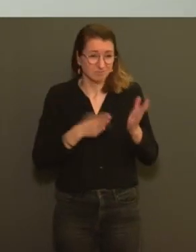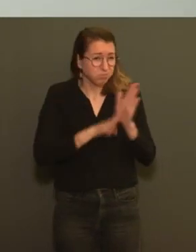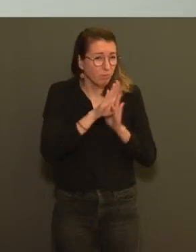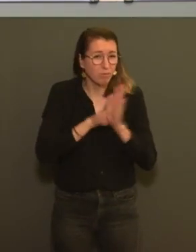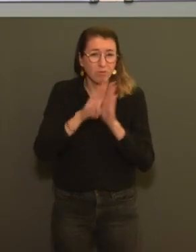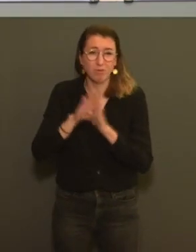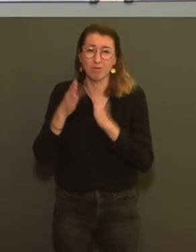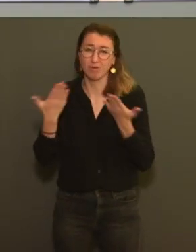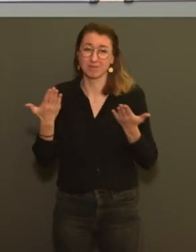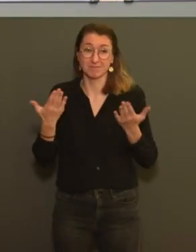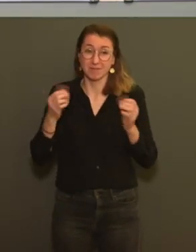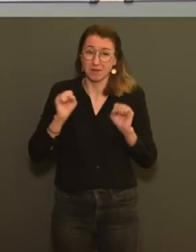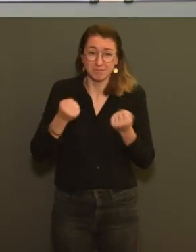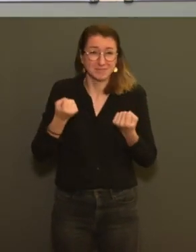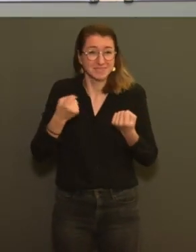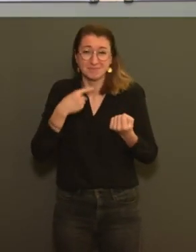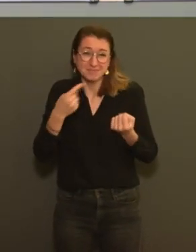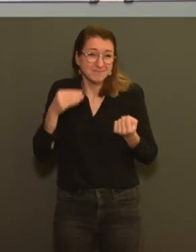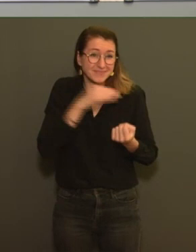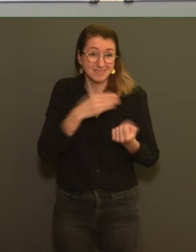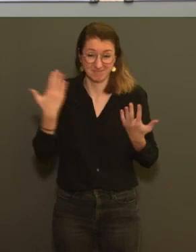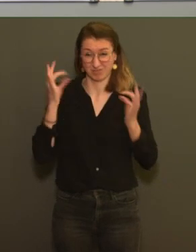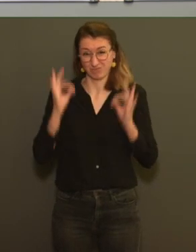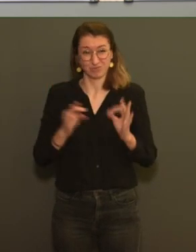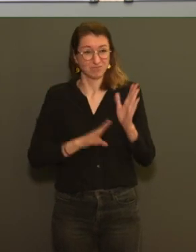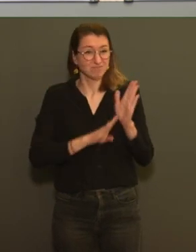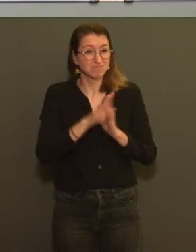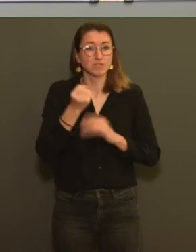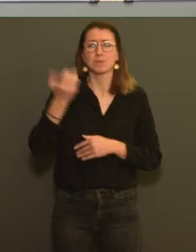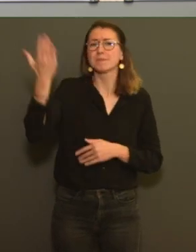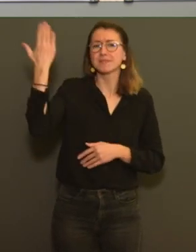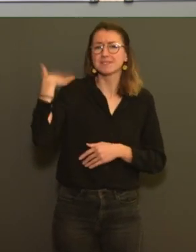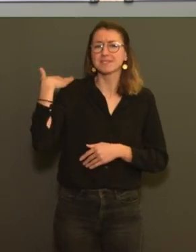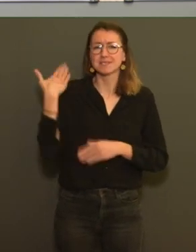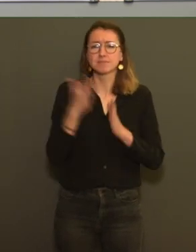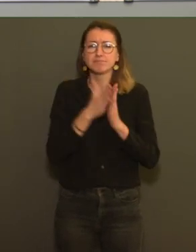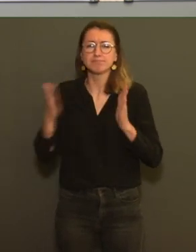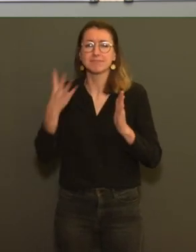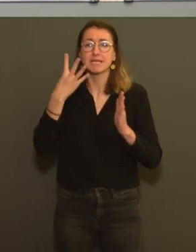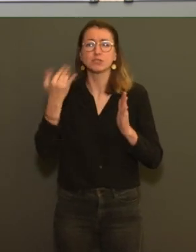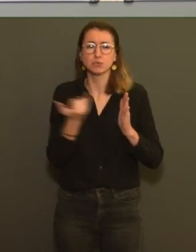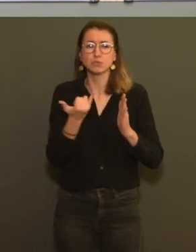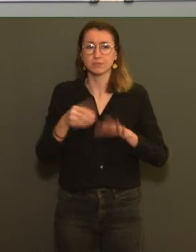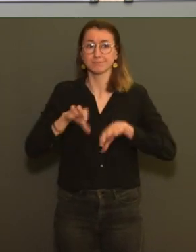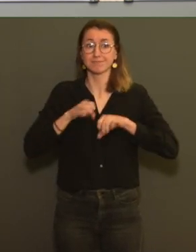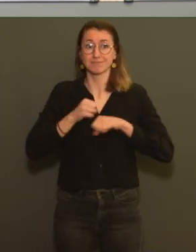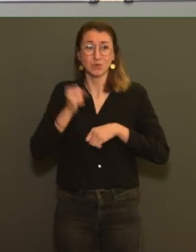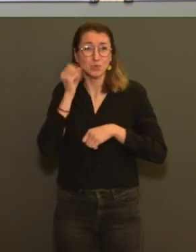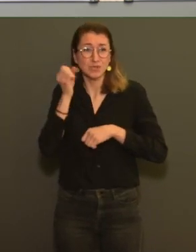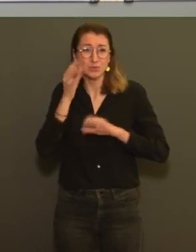rapidement. Au cours de la semaine dernière, durant 4 jours, nous avons eu plus de 10 000 nouvelles infections